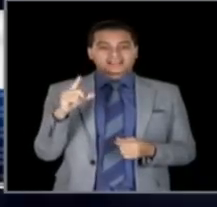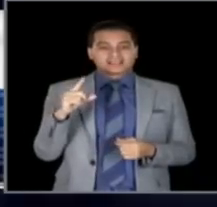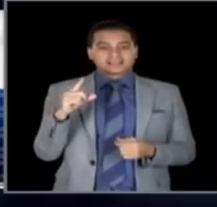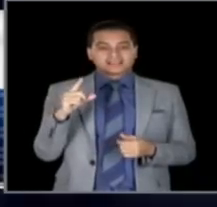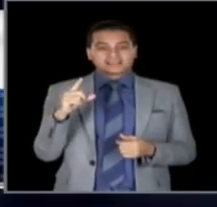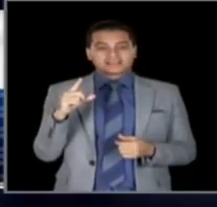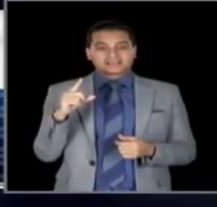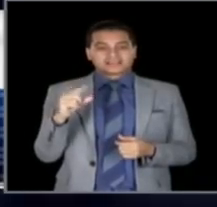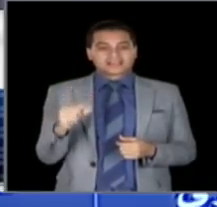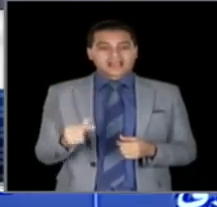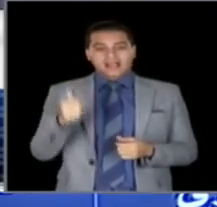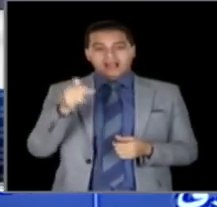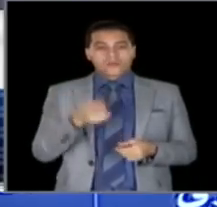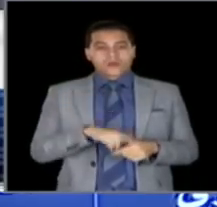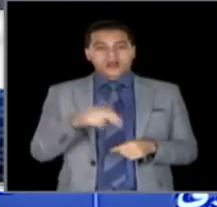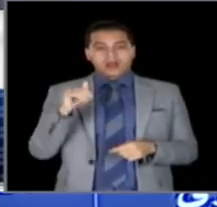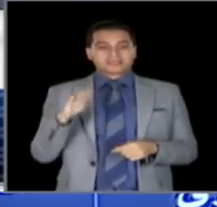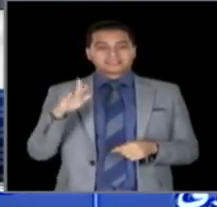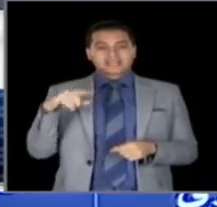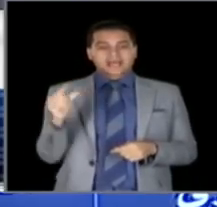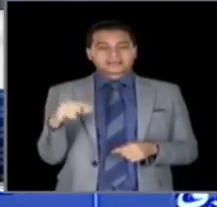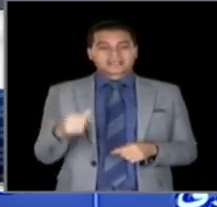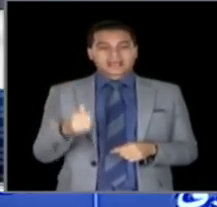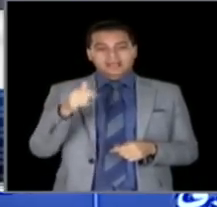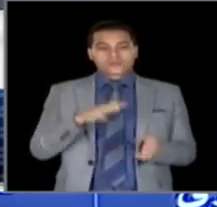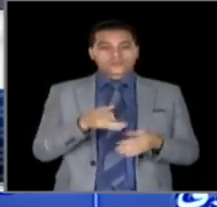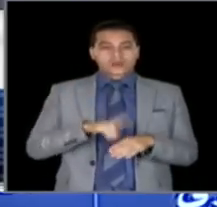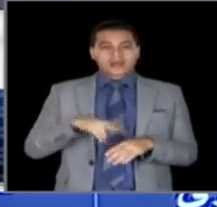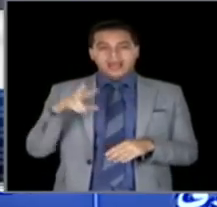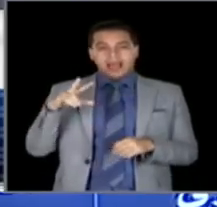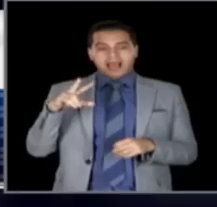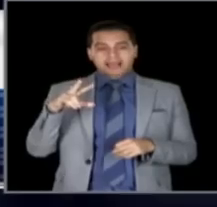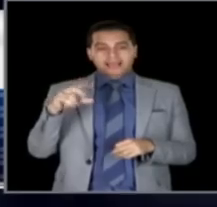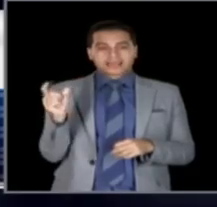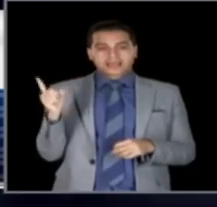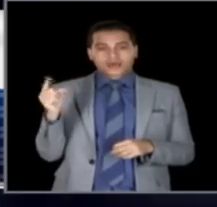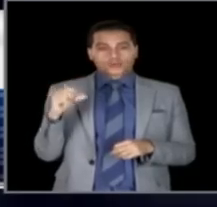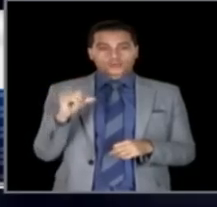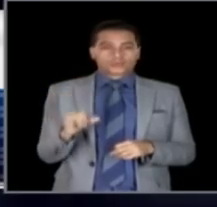وايسلندا والنرويج. اجابتك النرويج.